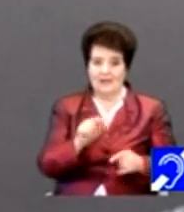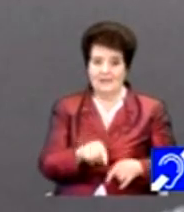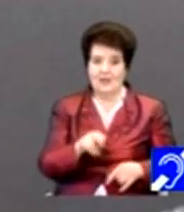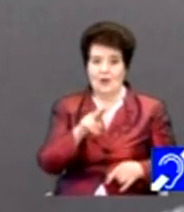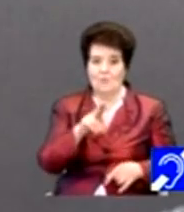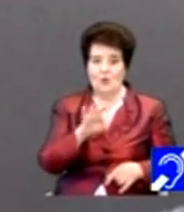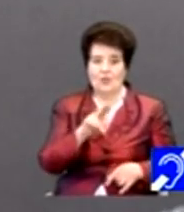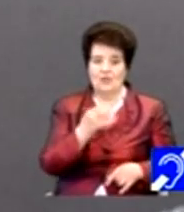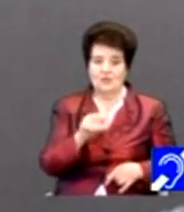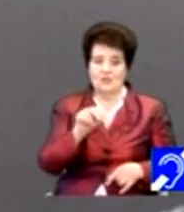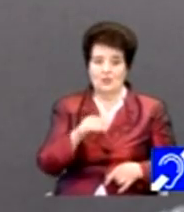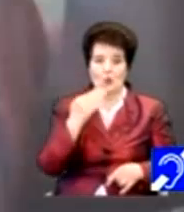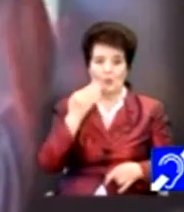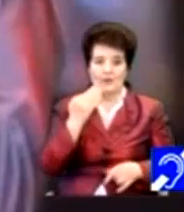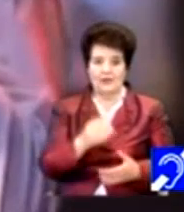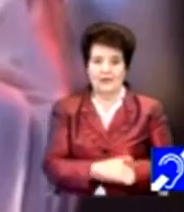în România.